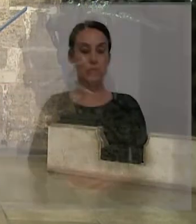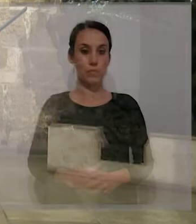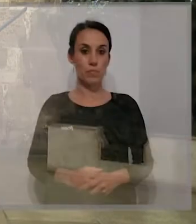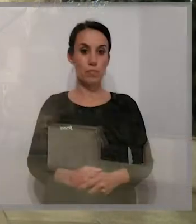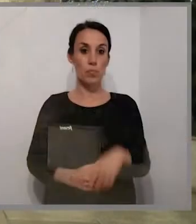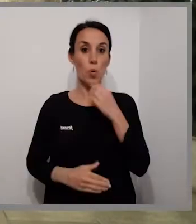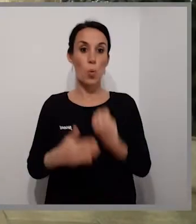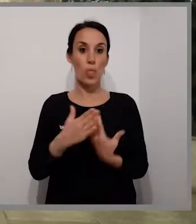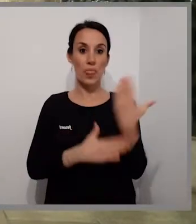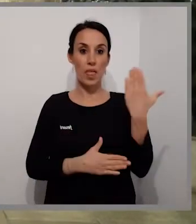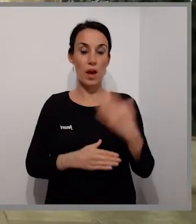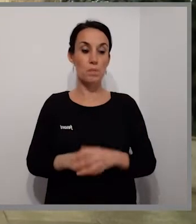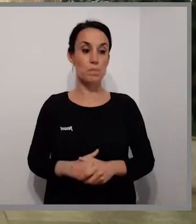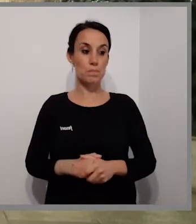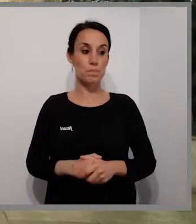bon dia.